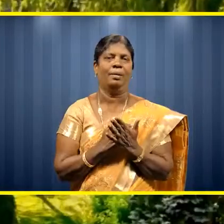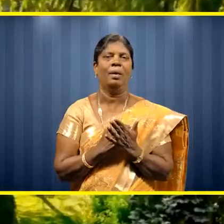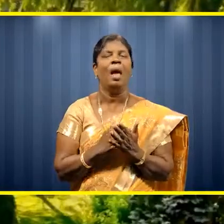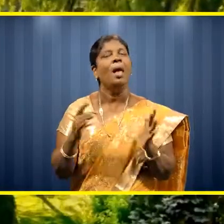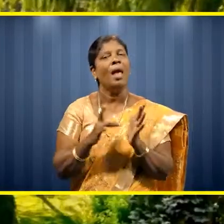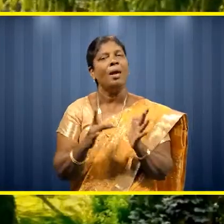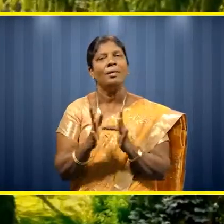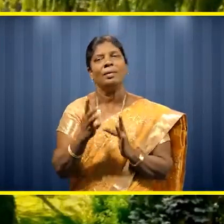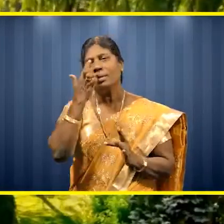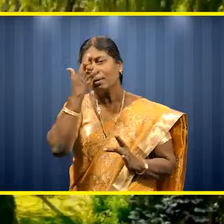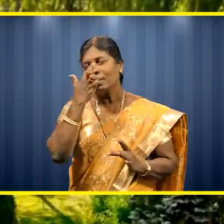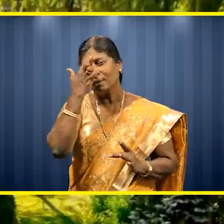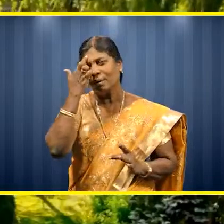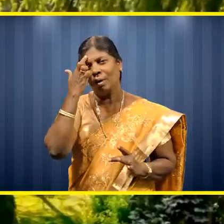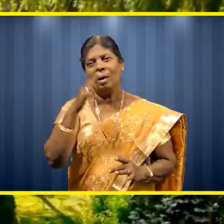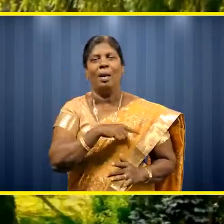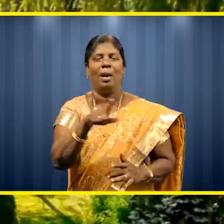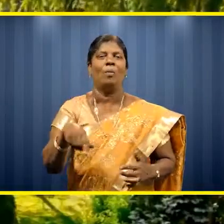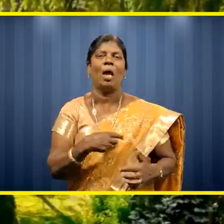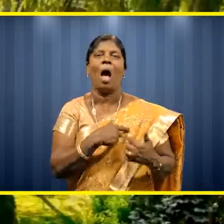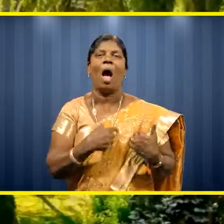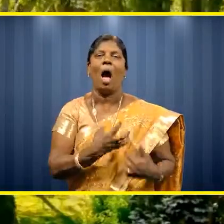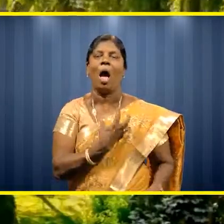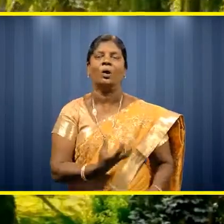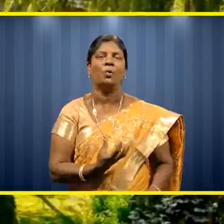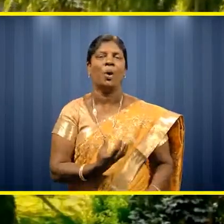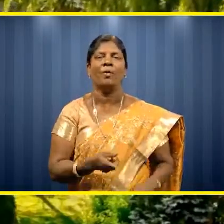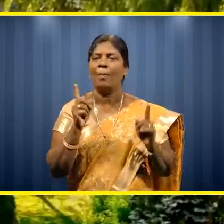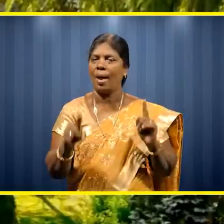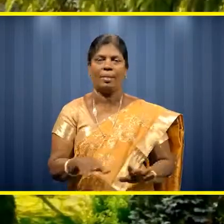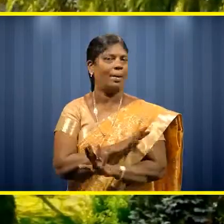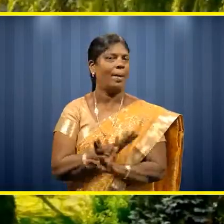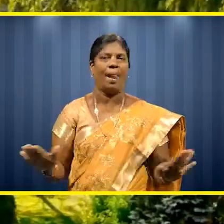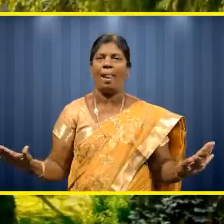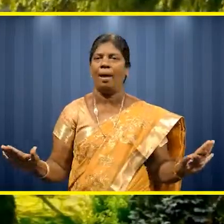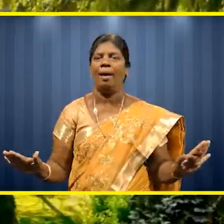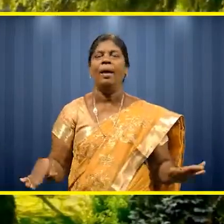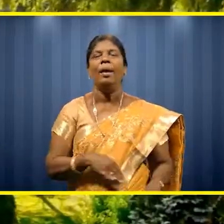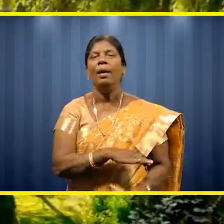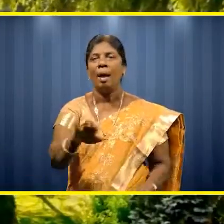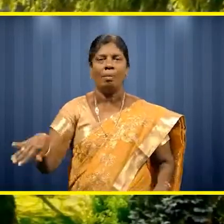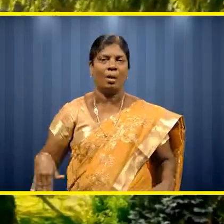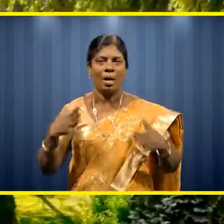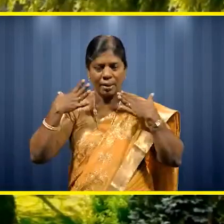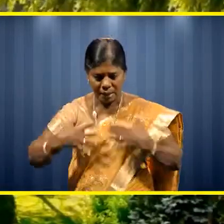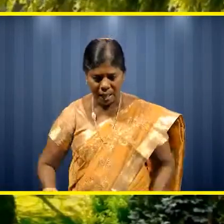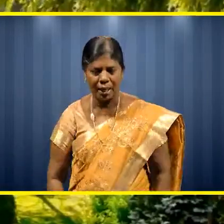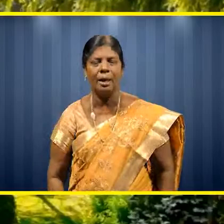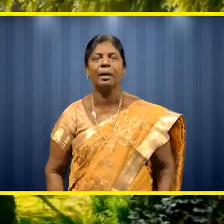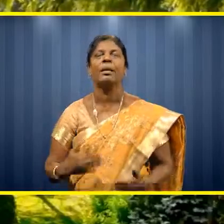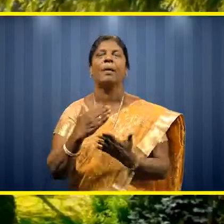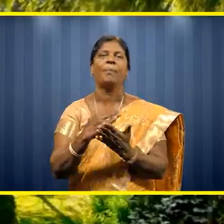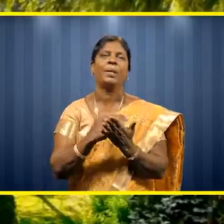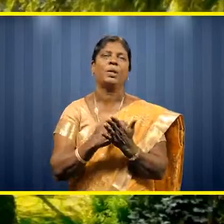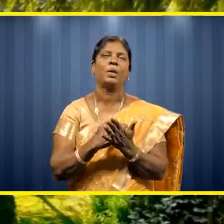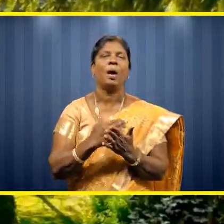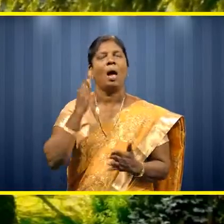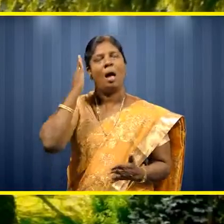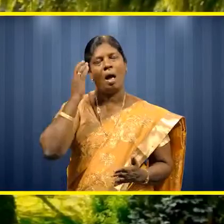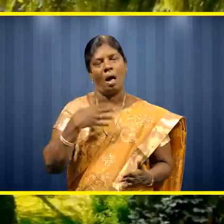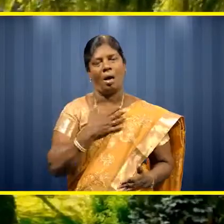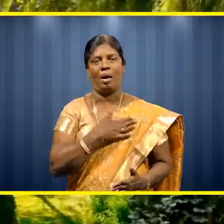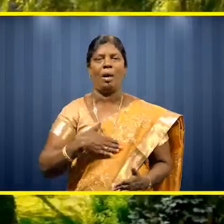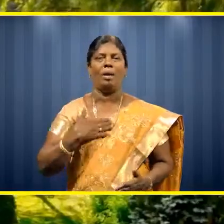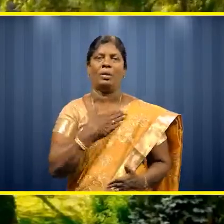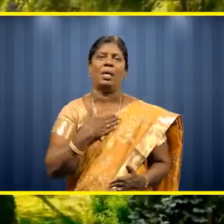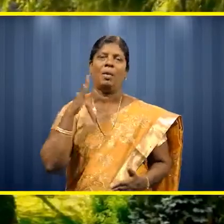காரியம். இயேசு கிறிஸ்து நம்முடைய ஆத்மாவை குறித்து மாத்திரம் அல்ல, நம்முடைய சரீரத்தை குறித்தும்